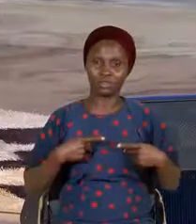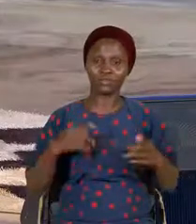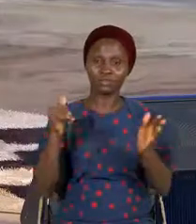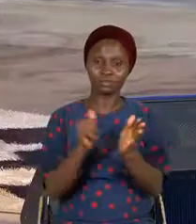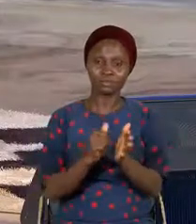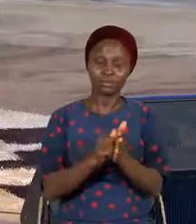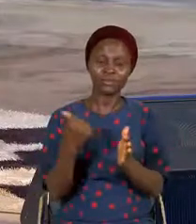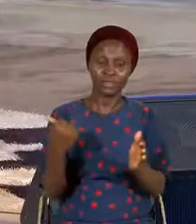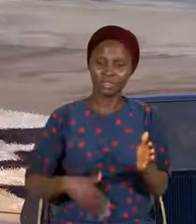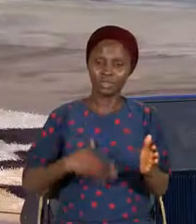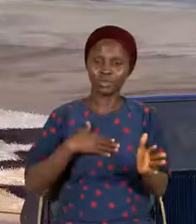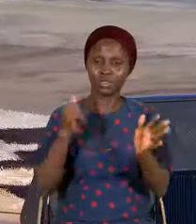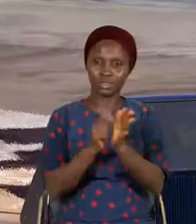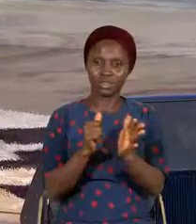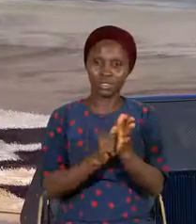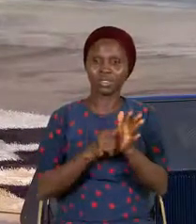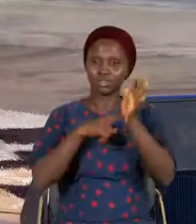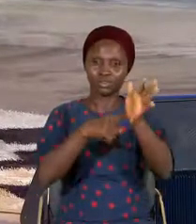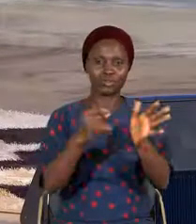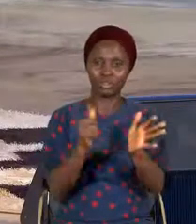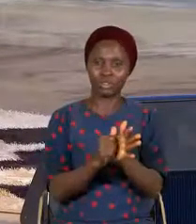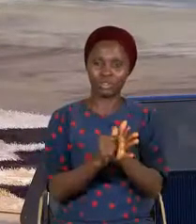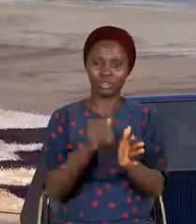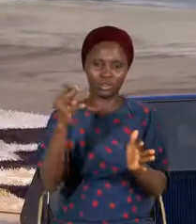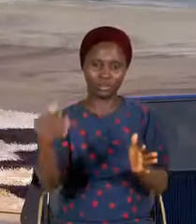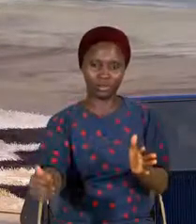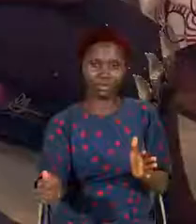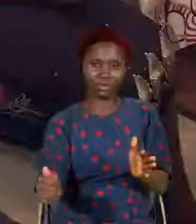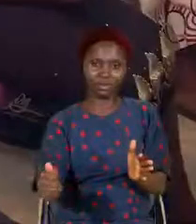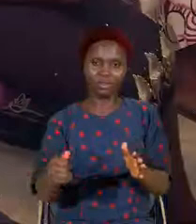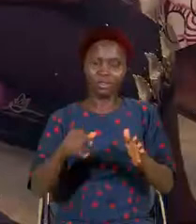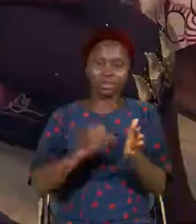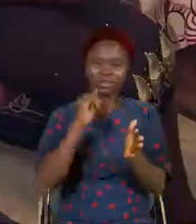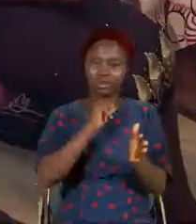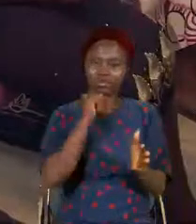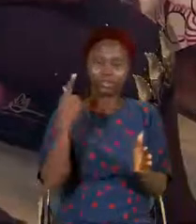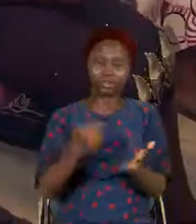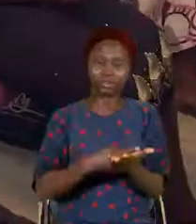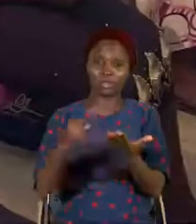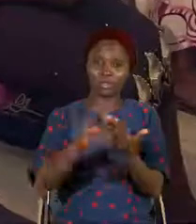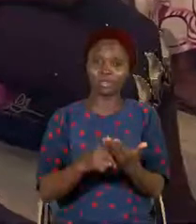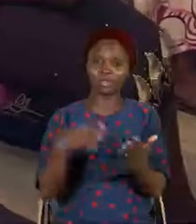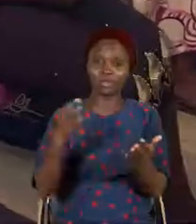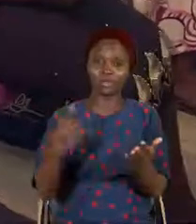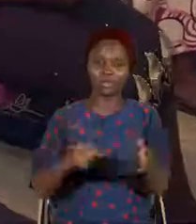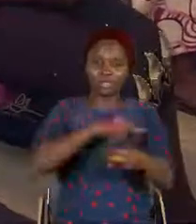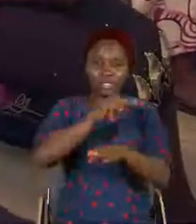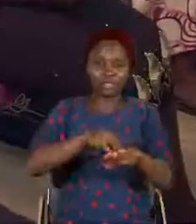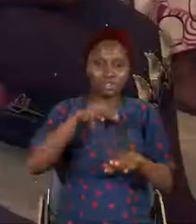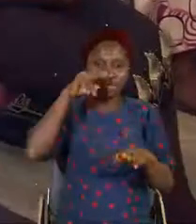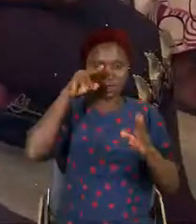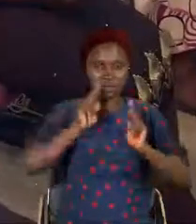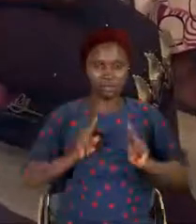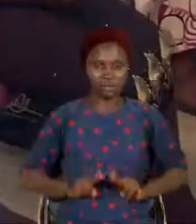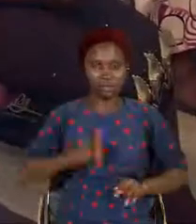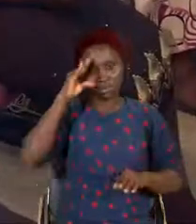chacun peut vraiment se façonner une telle justice, mais cette justice ne sauve pas. Ce n'est pas la justice de l'homme